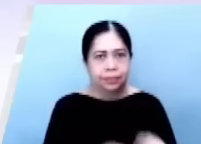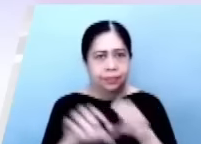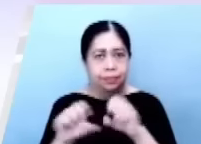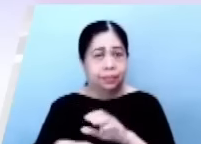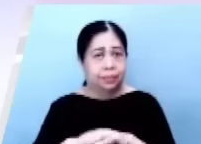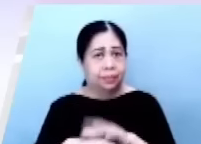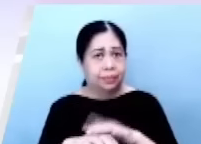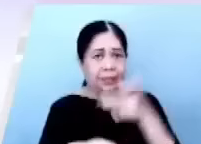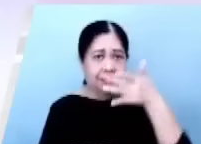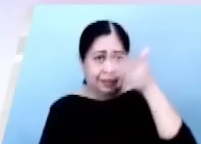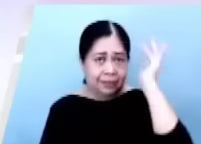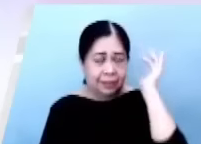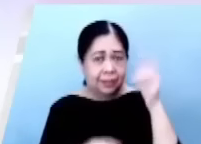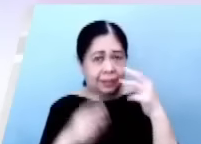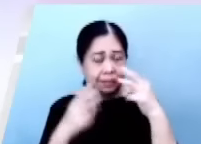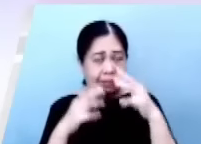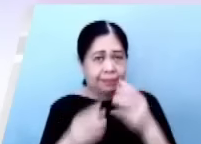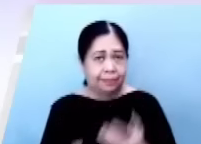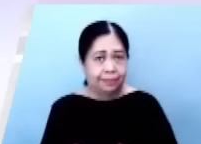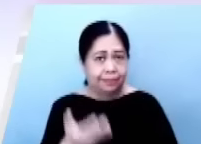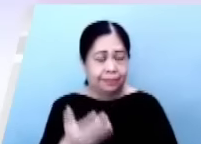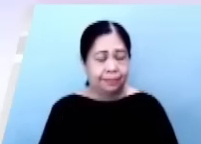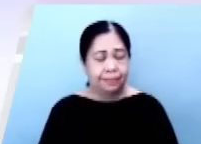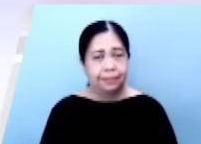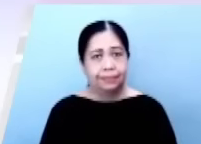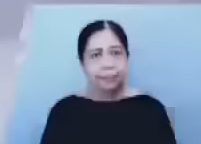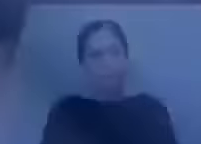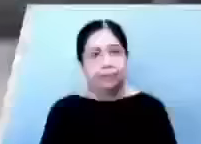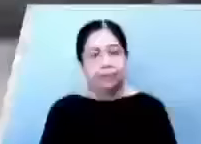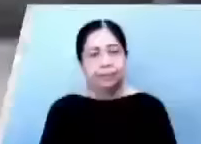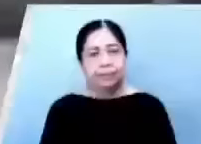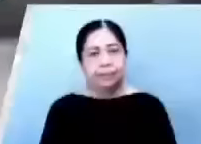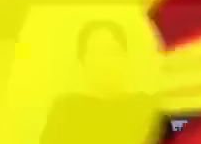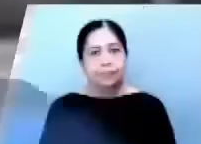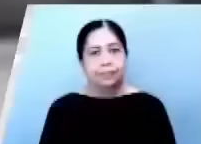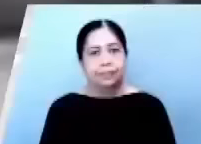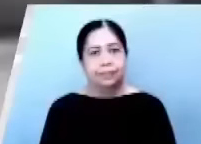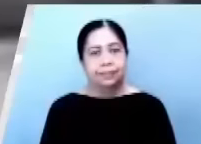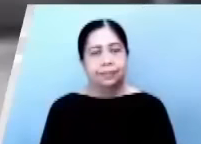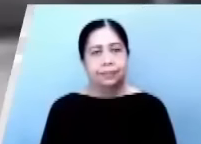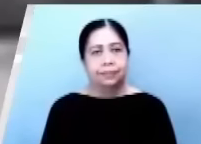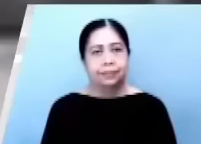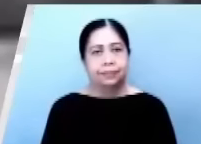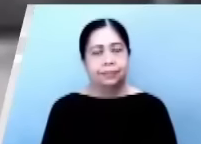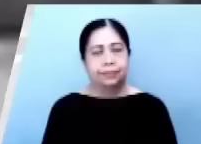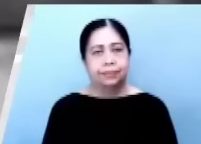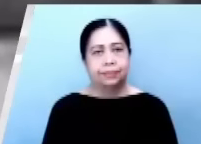sensitibo ang inyong mapapanood. Narito ang report ni John Consulta.